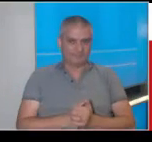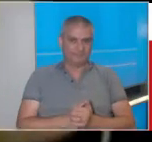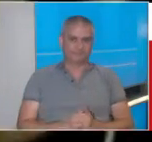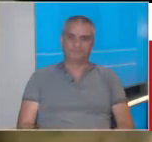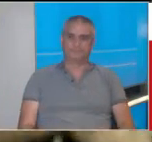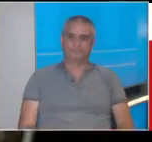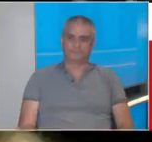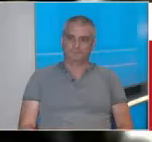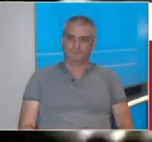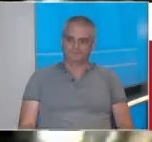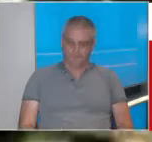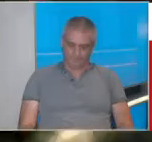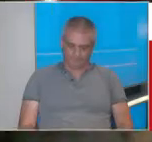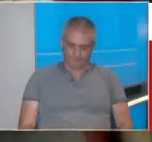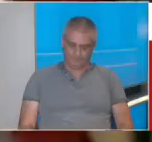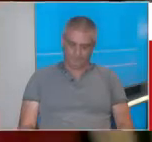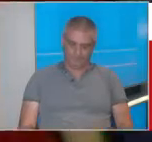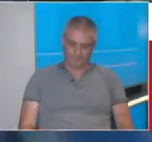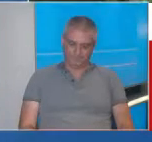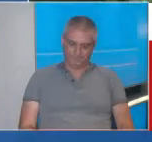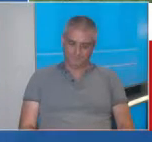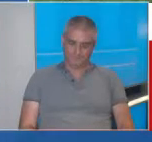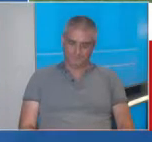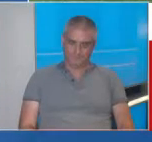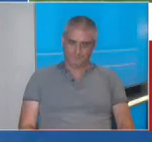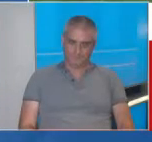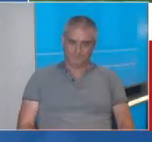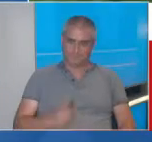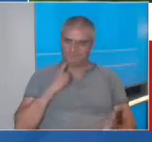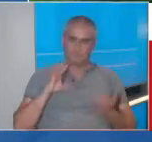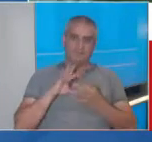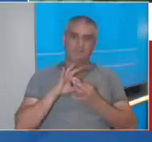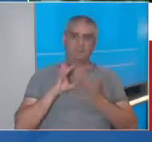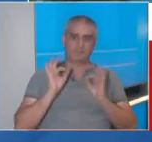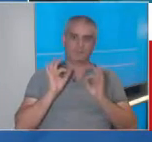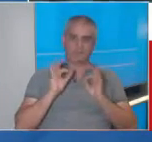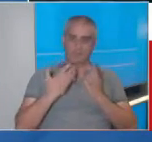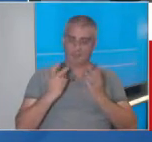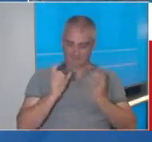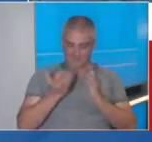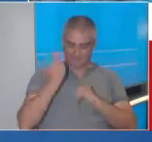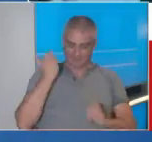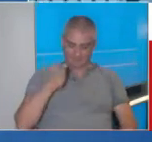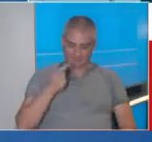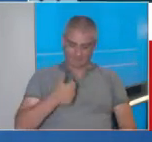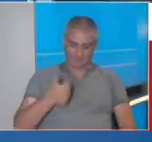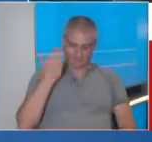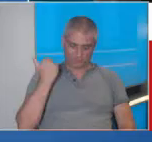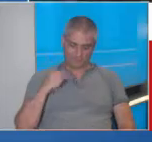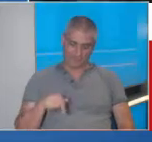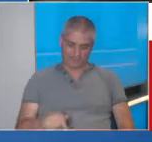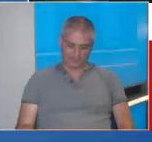אני, לפני שאני נכנס ללמה עדיין אין מחאה, זה מתקשר בצורה מדהימה לאייטם הקודם, כי המנהיגות שהייתה